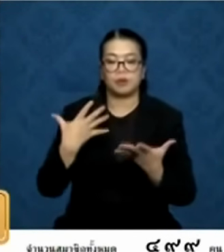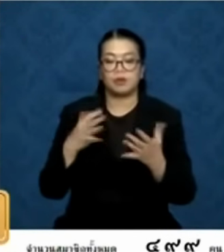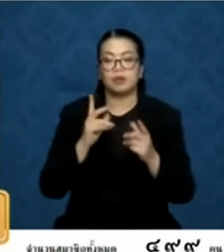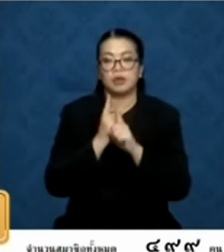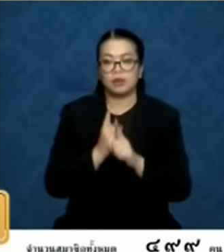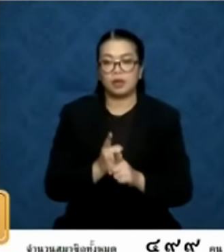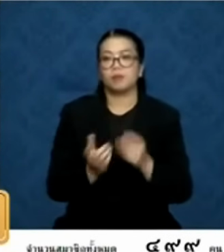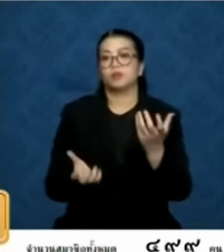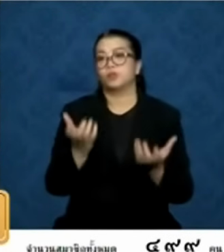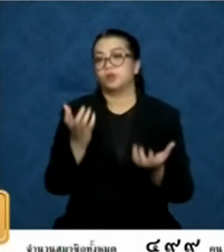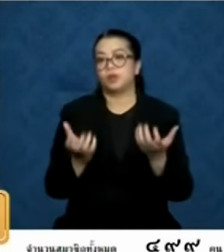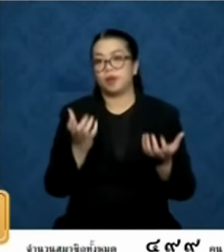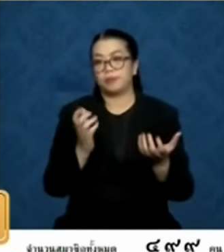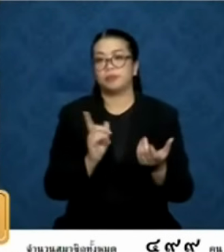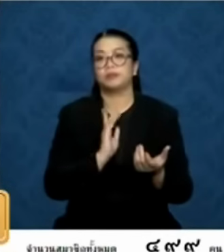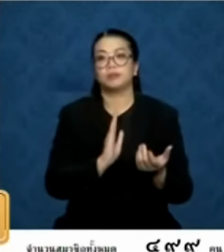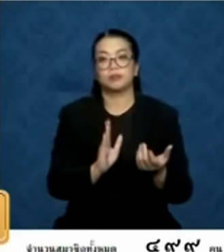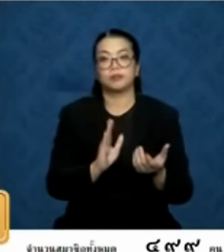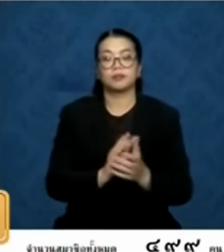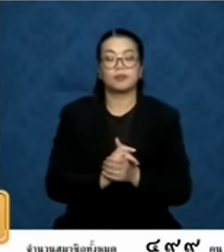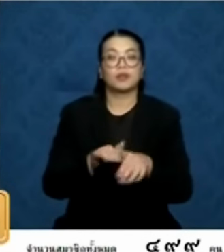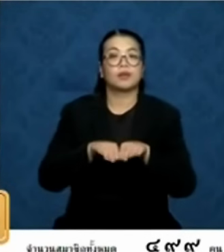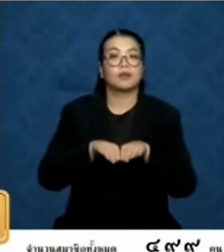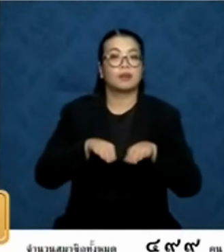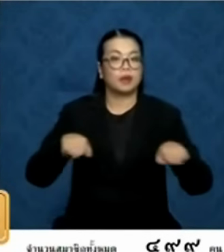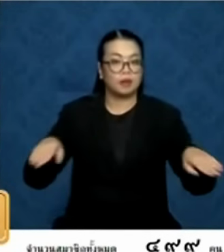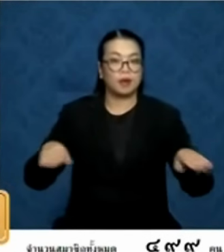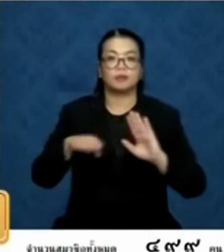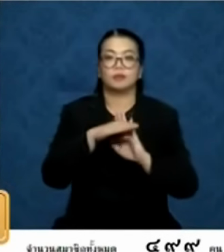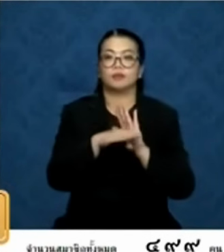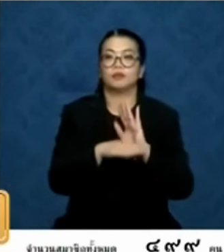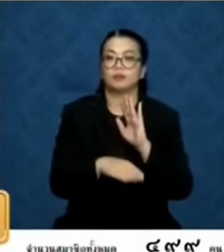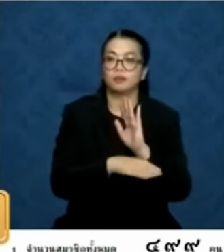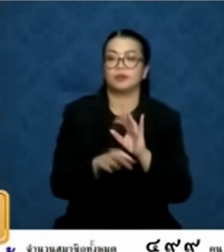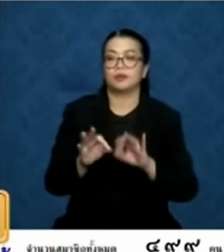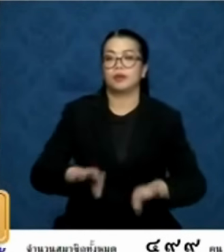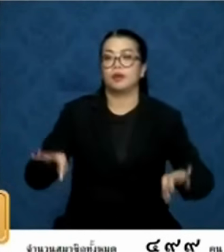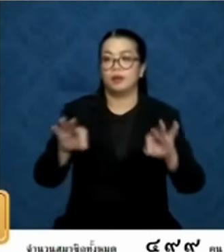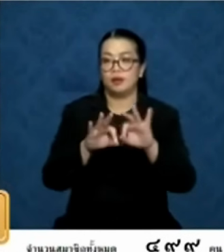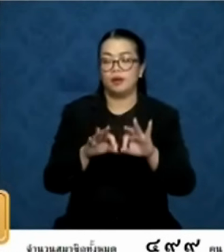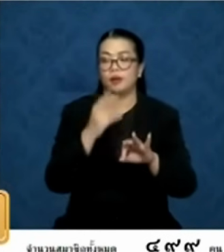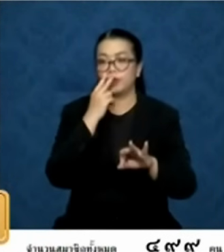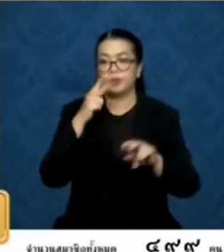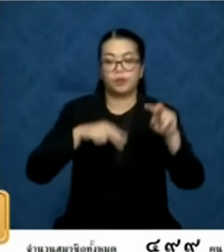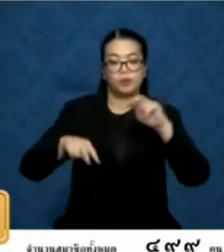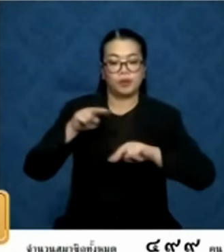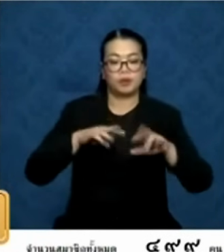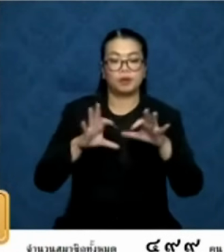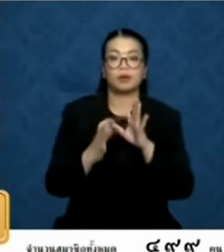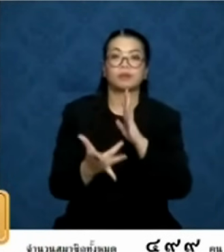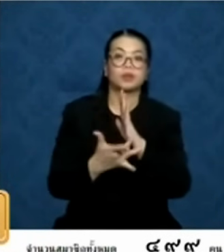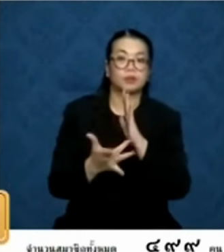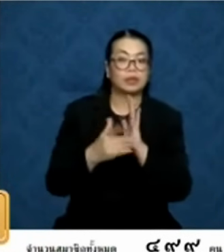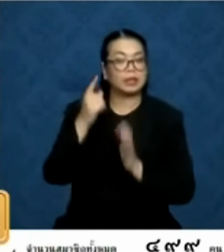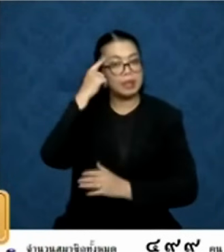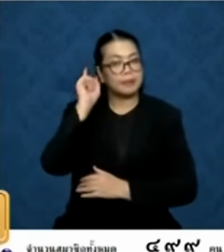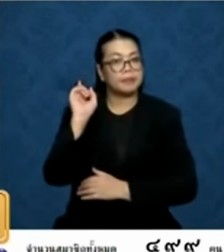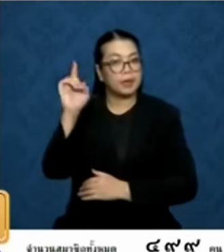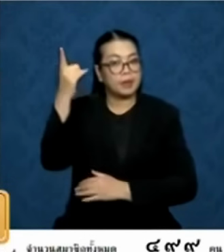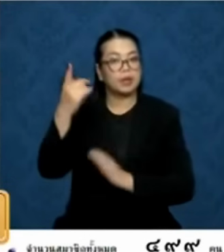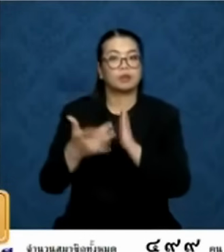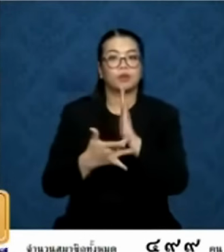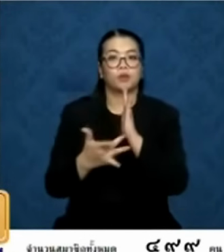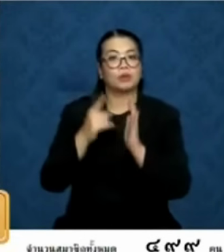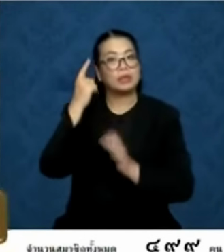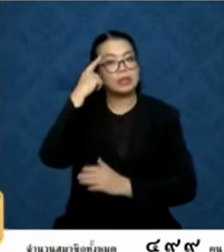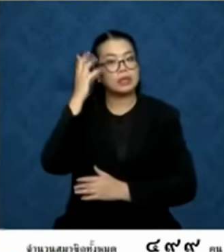รมและมาตรฐานและกลไกสำหรับกำกับดูแลด้านดิจิตอลและปัญญาประดิษฐ์เพื่อให้ประชาชนได้รับความยุติ